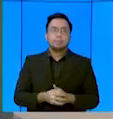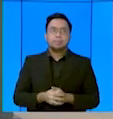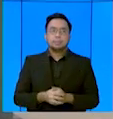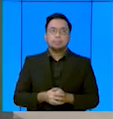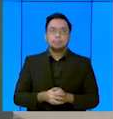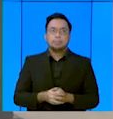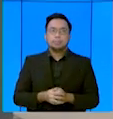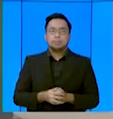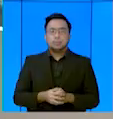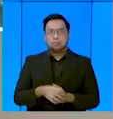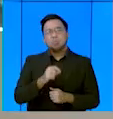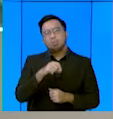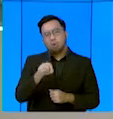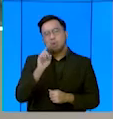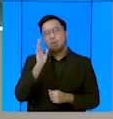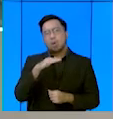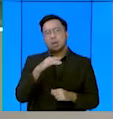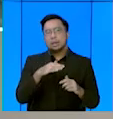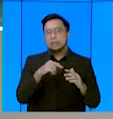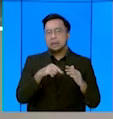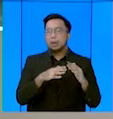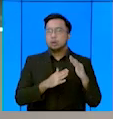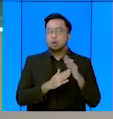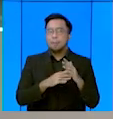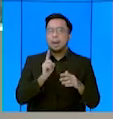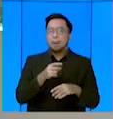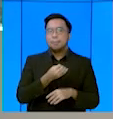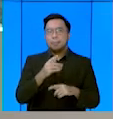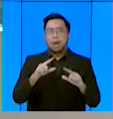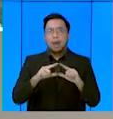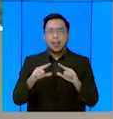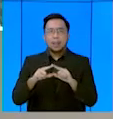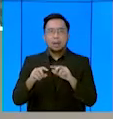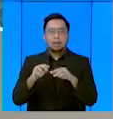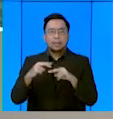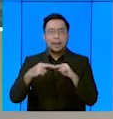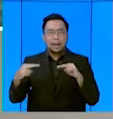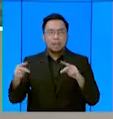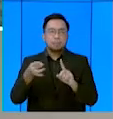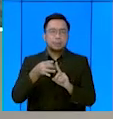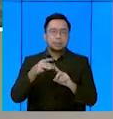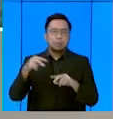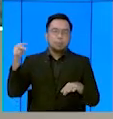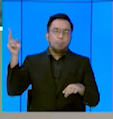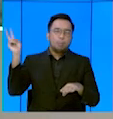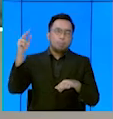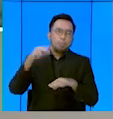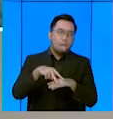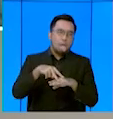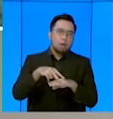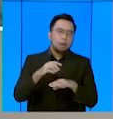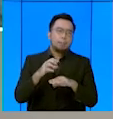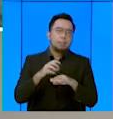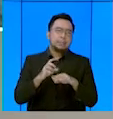Adapun insiden disebabkan karena adanya induksi elektromagnetik yang menyebabkan kren yang membawa besi tersebut ini mati sehingga